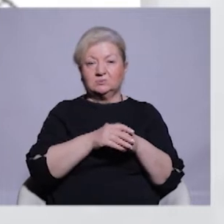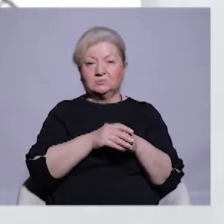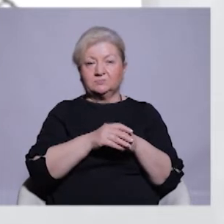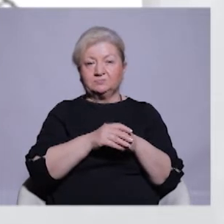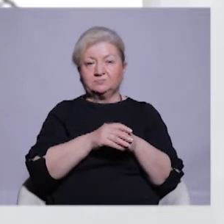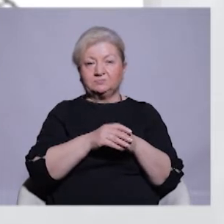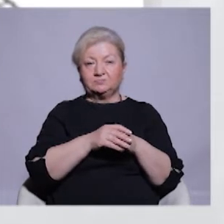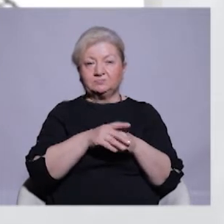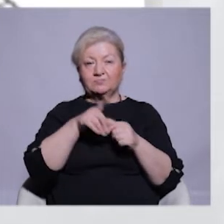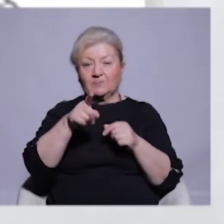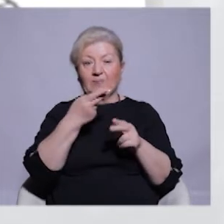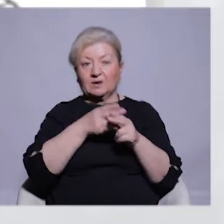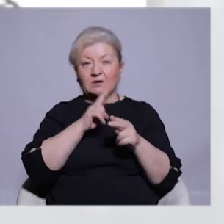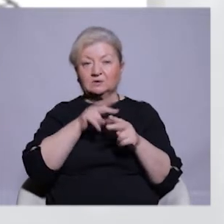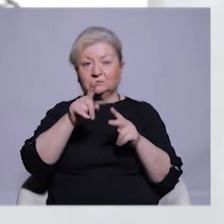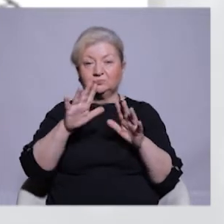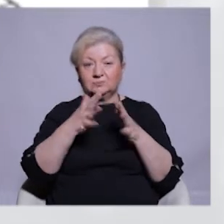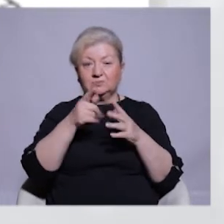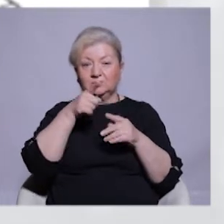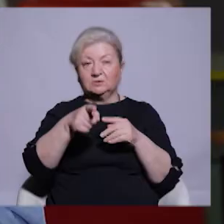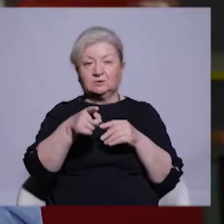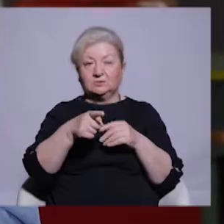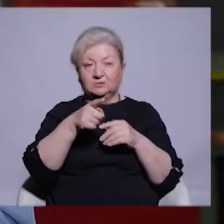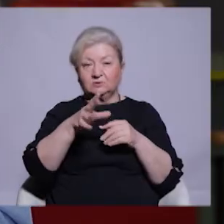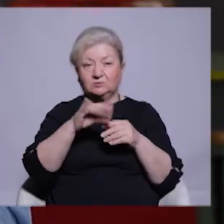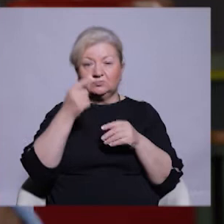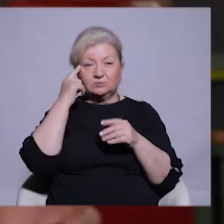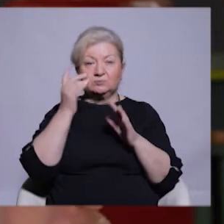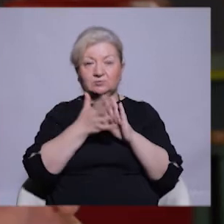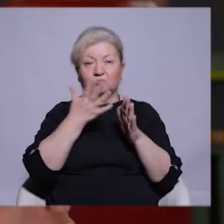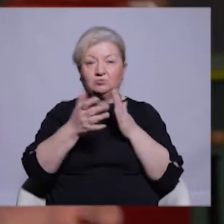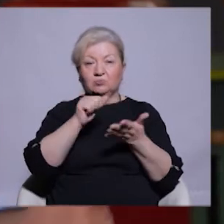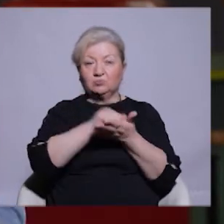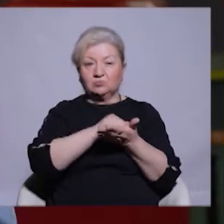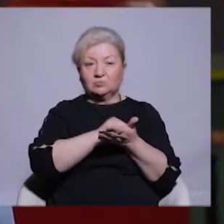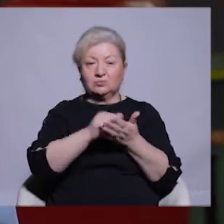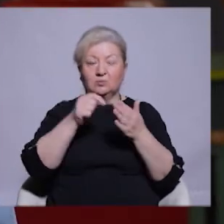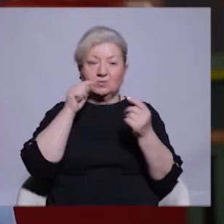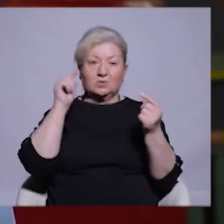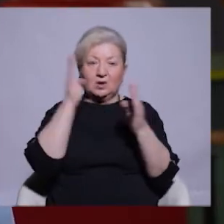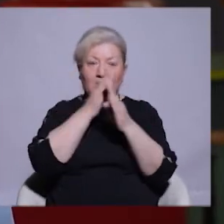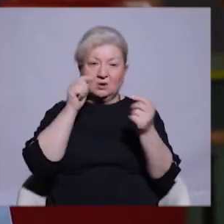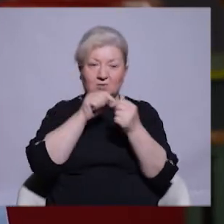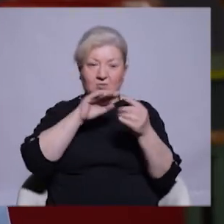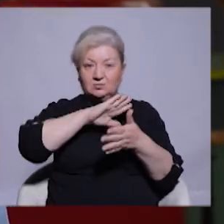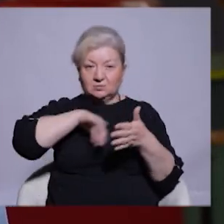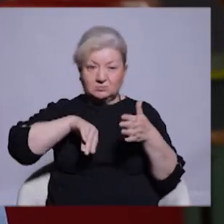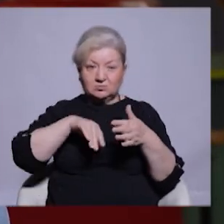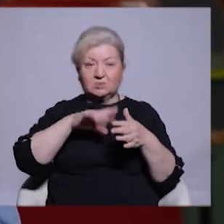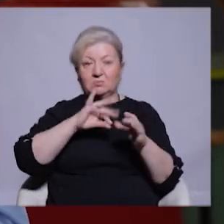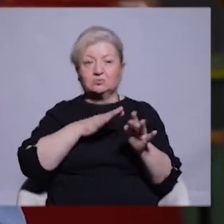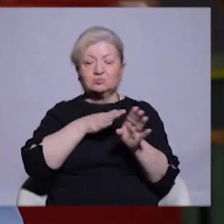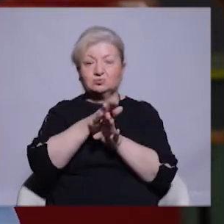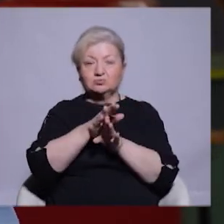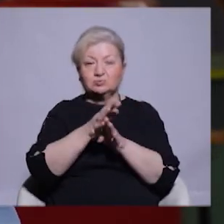ჰაერის წინაღობას? ანუ ამ შემთხვევაში, როგორც ხვდებით, თუ ხახუნს და ჰაერის წინაღობის ძალას ვუგულველყოფთ, მაშინ